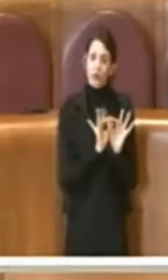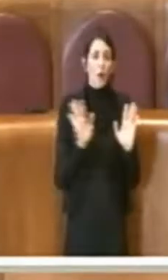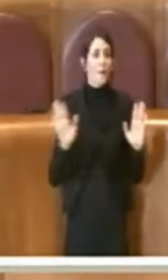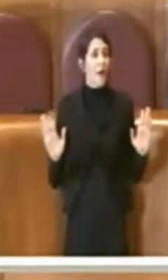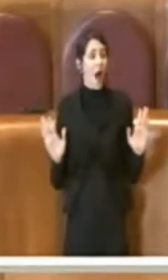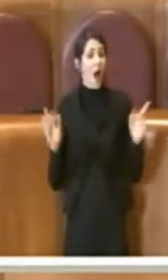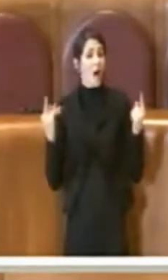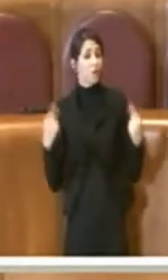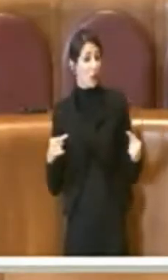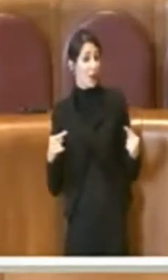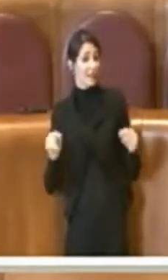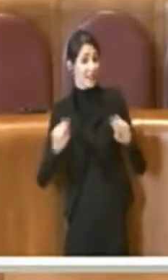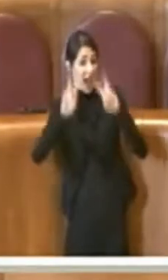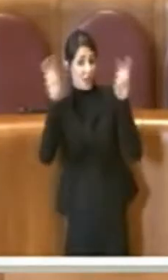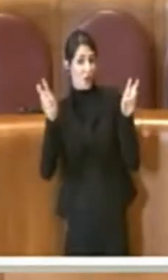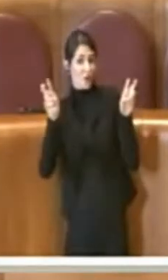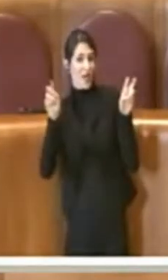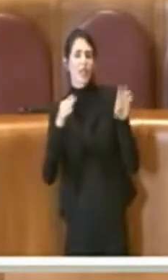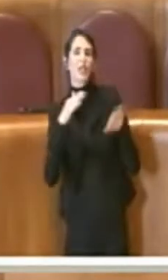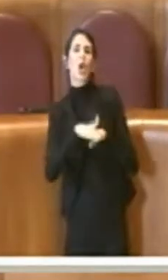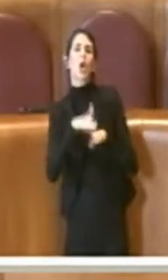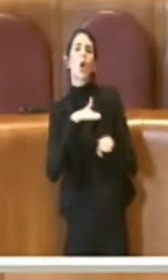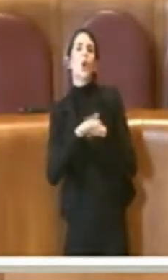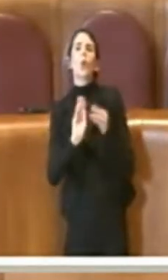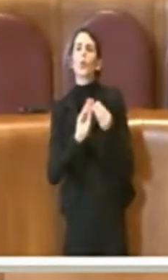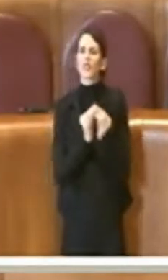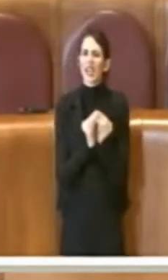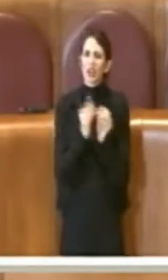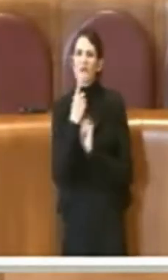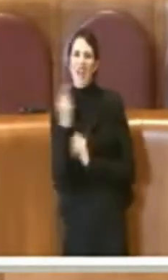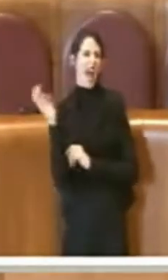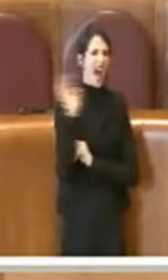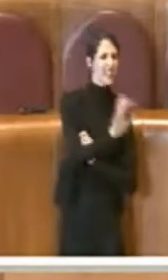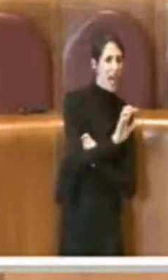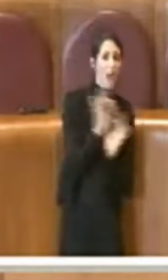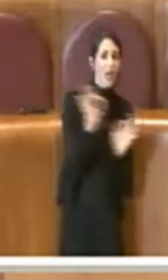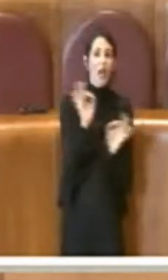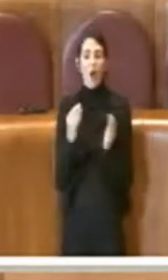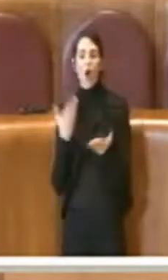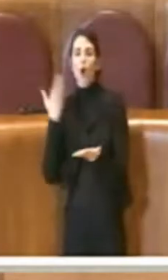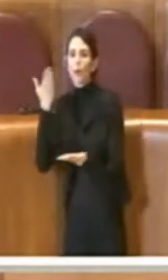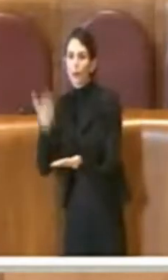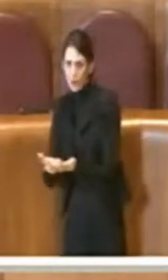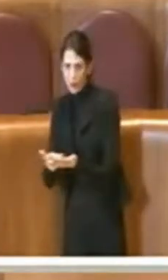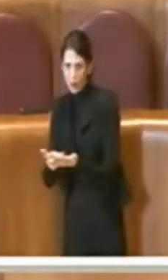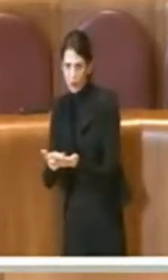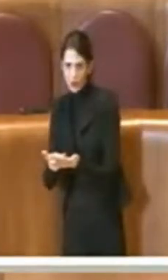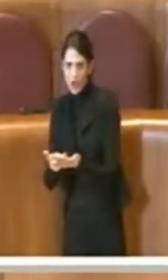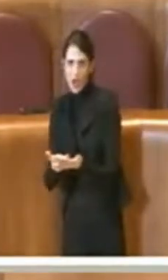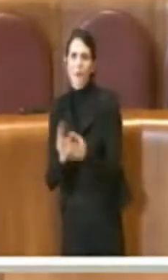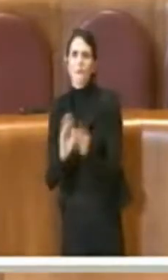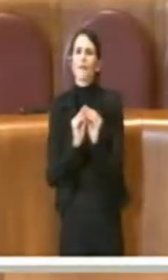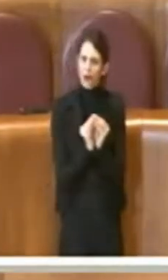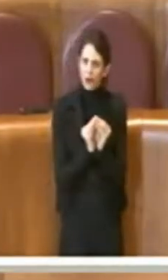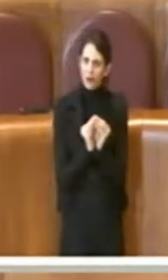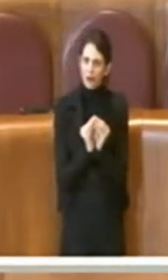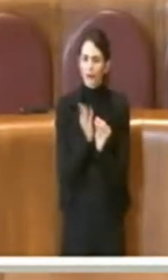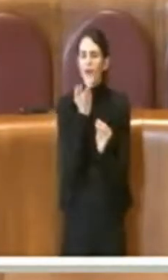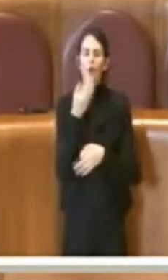attaccare o per proporre sempre delle soluzioni un po' fumose. Mi spiego meglio.